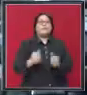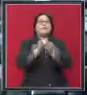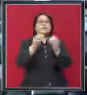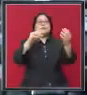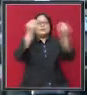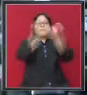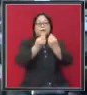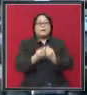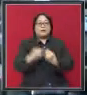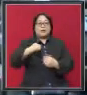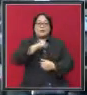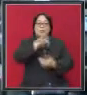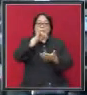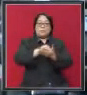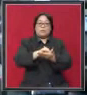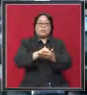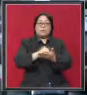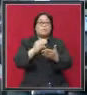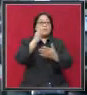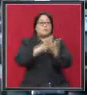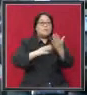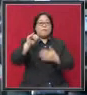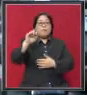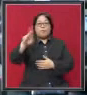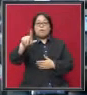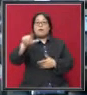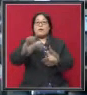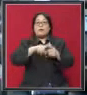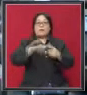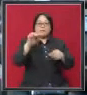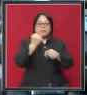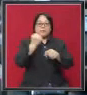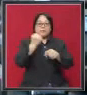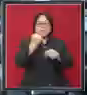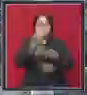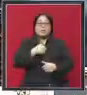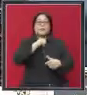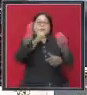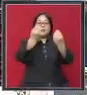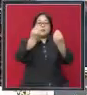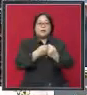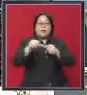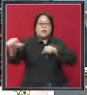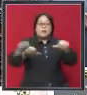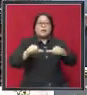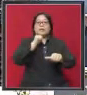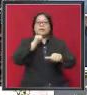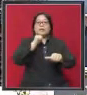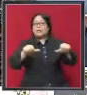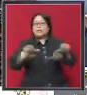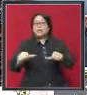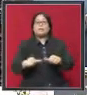Tanpa mengira sama ada ahli tersebut pekerja sektor formal atau bekerja sendiri, tanpa mengira ahli aktif mencarum atau tidak, selagi